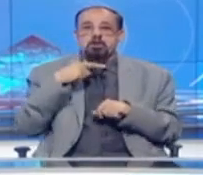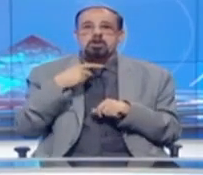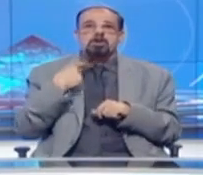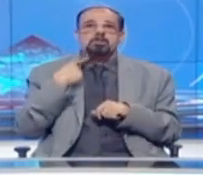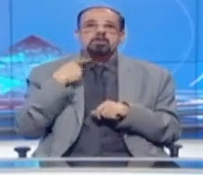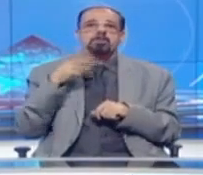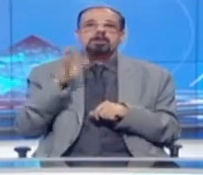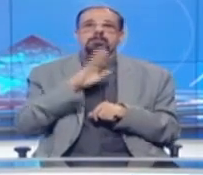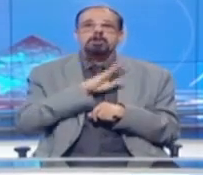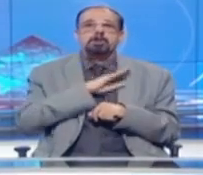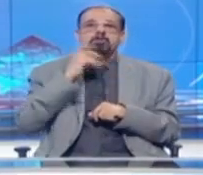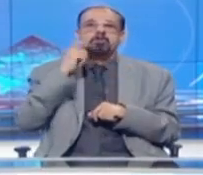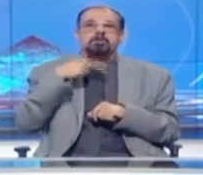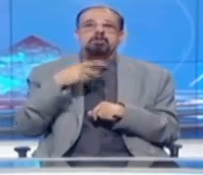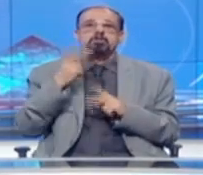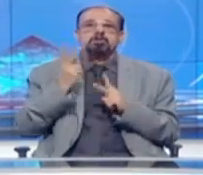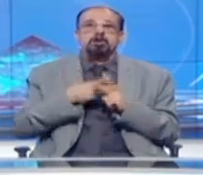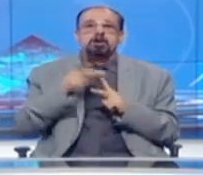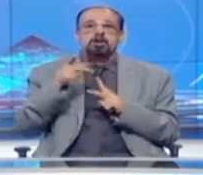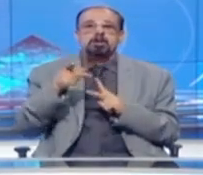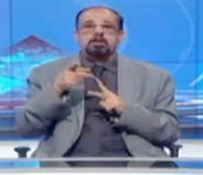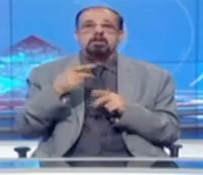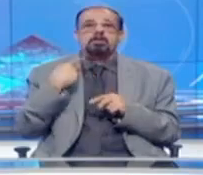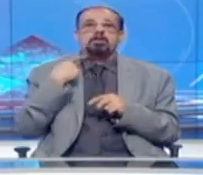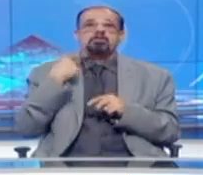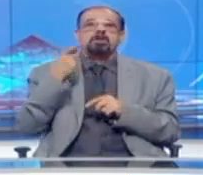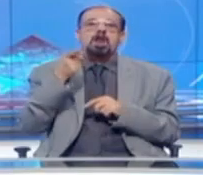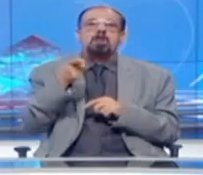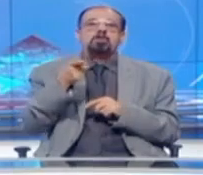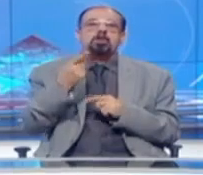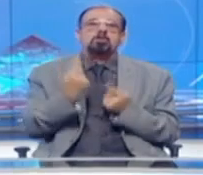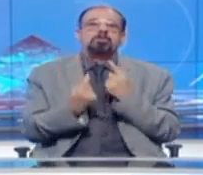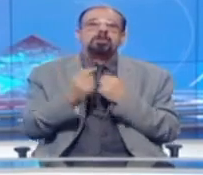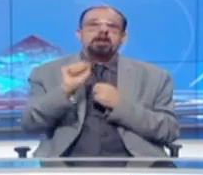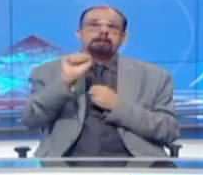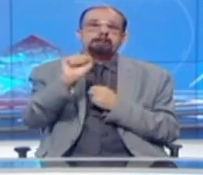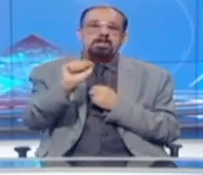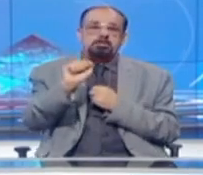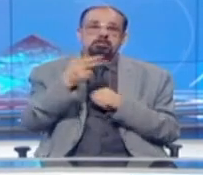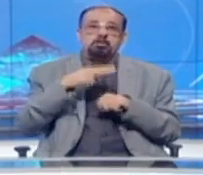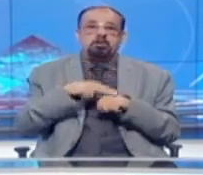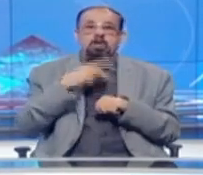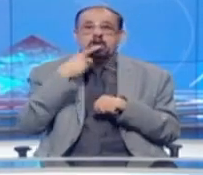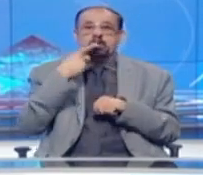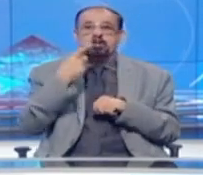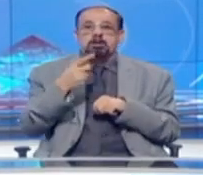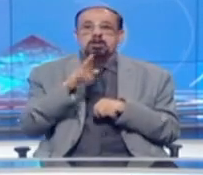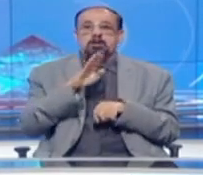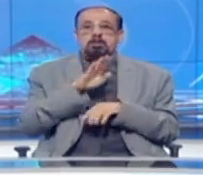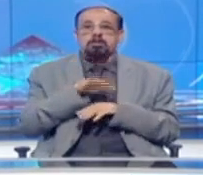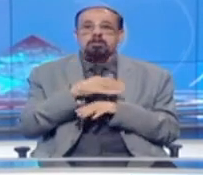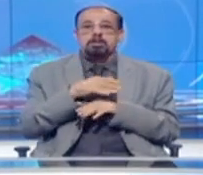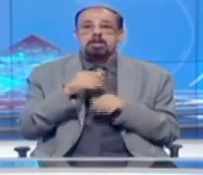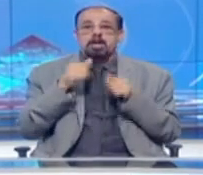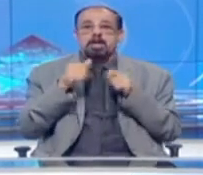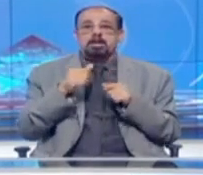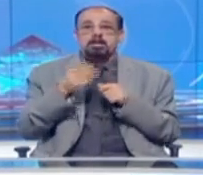سيضر بالقوات الأوكرانية والسكان ويؤثر سلبا على قطاع الزراعة في البلاد. جاء ذلك ردا على